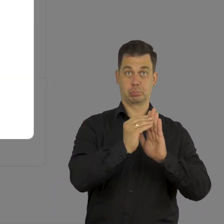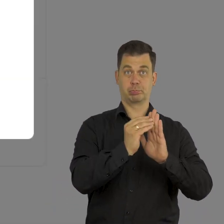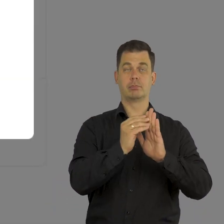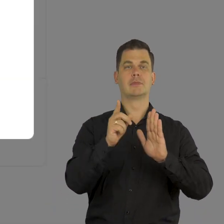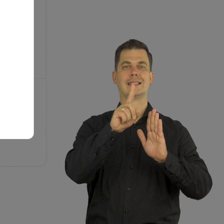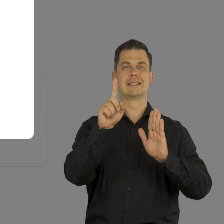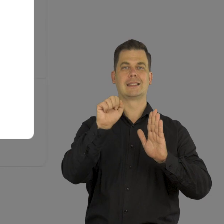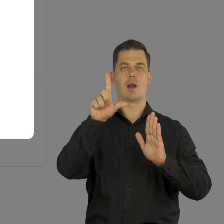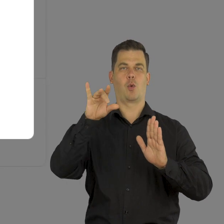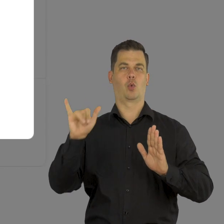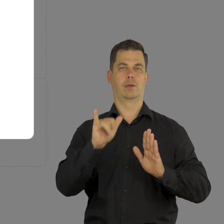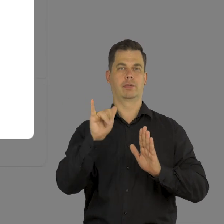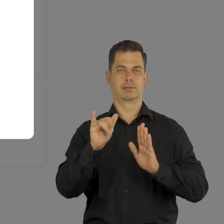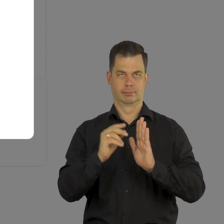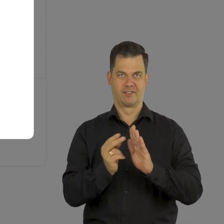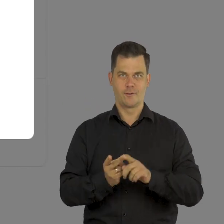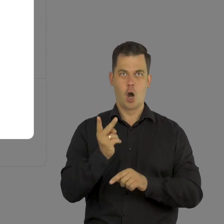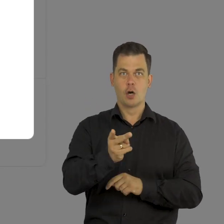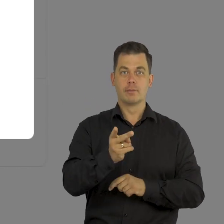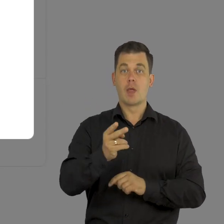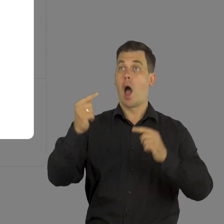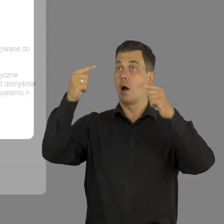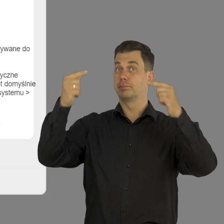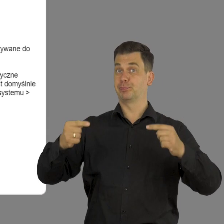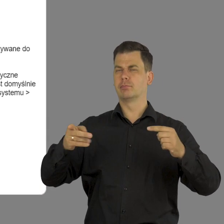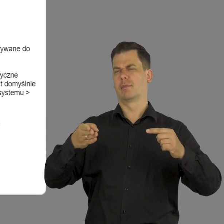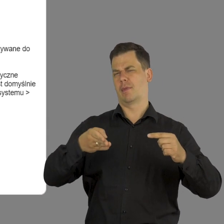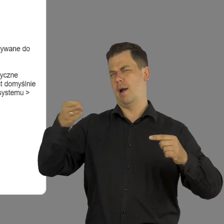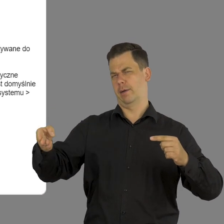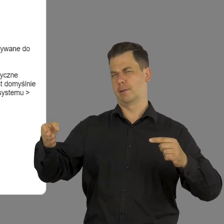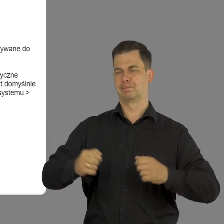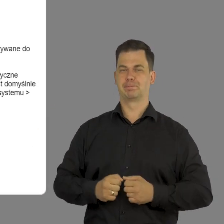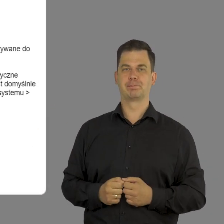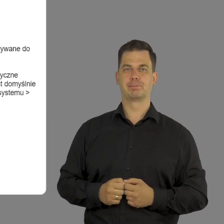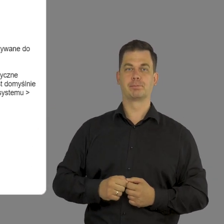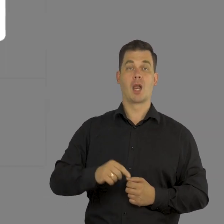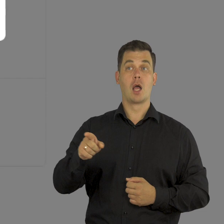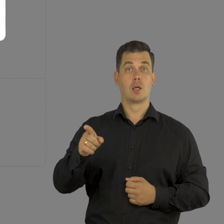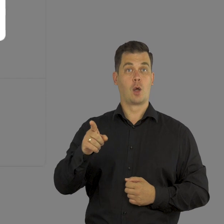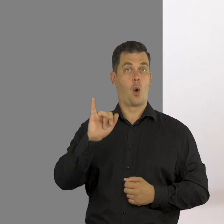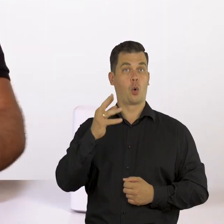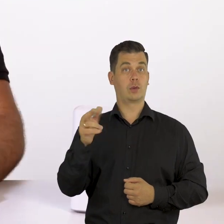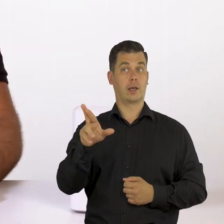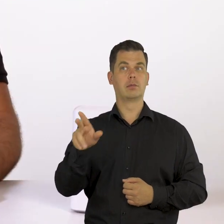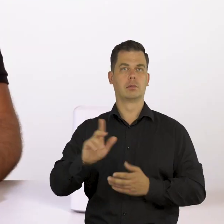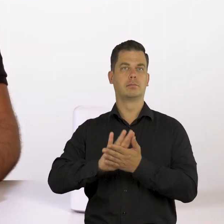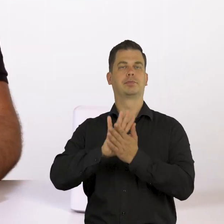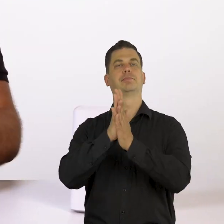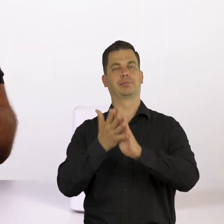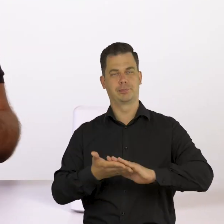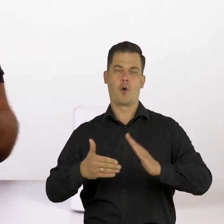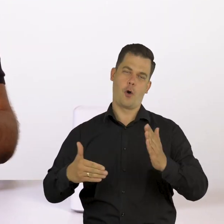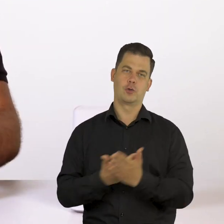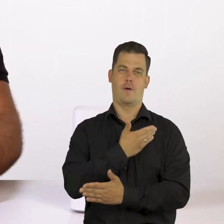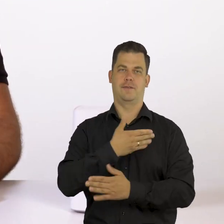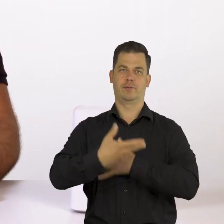Wpisz je i kliknij Zaloguj, a następnie Dalej. Router zrestartuje się,